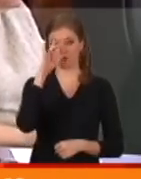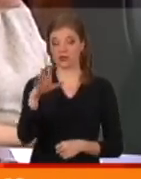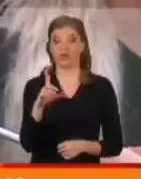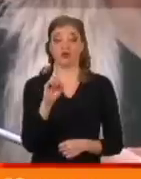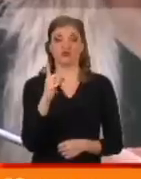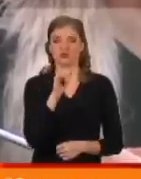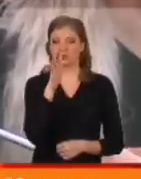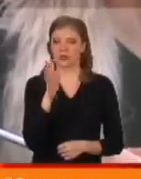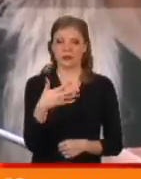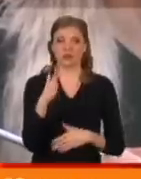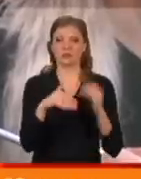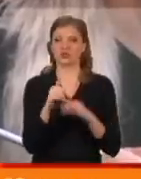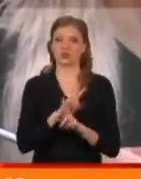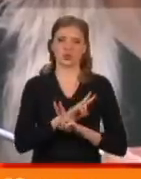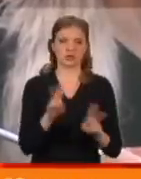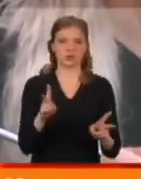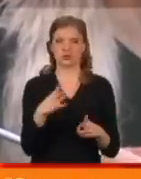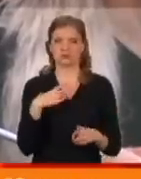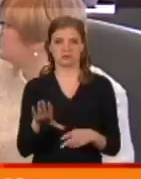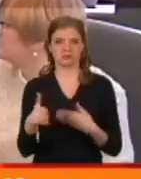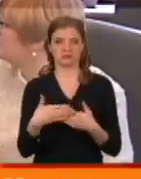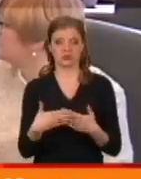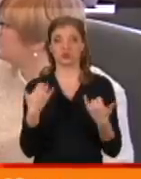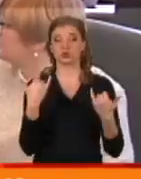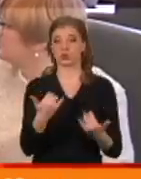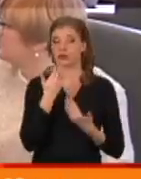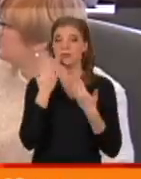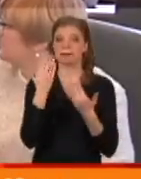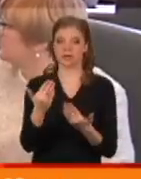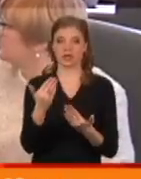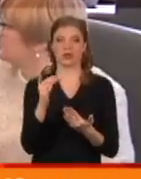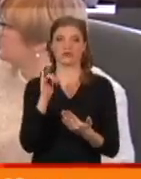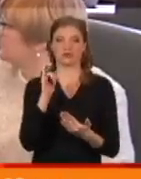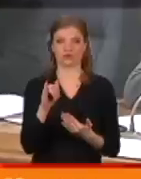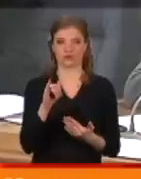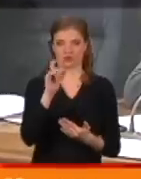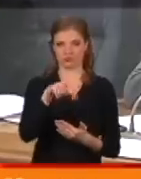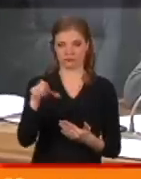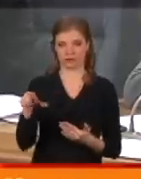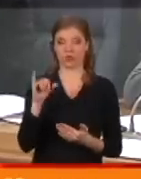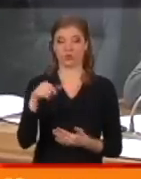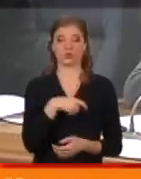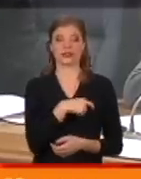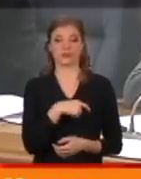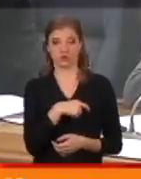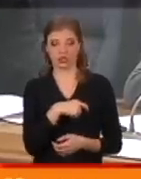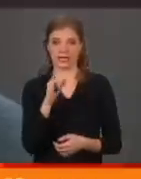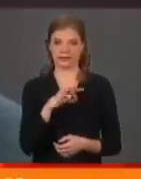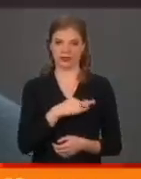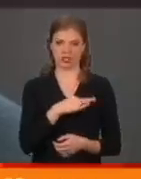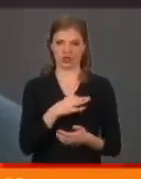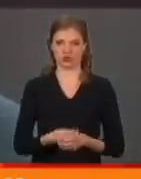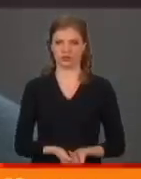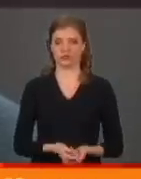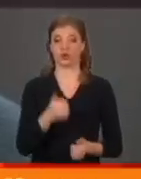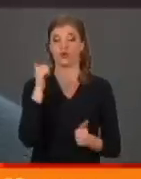Чому за 5 років майже ніхто так і не дістав покарання? Сьогодні питають рідні загиблих євромайданівців у депутатів та слідчих. Кожен